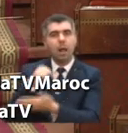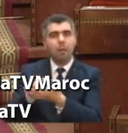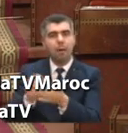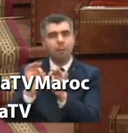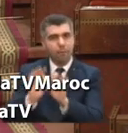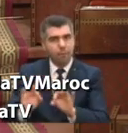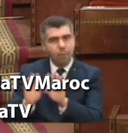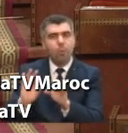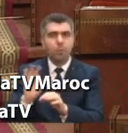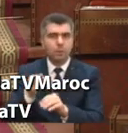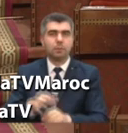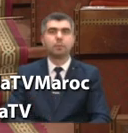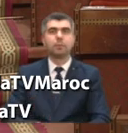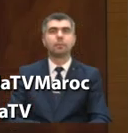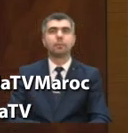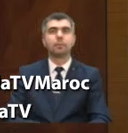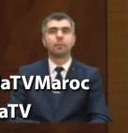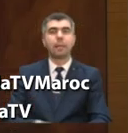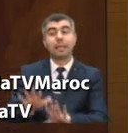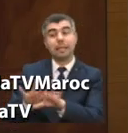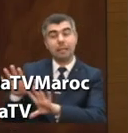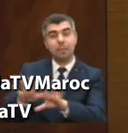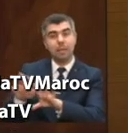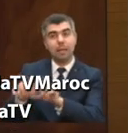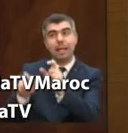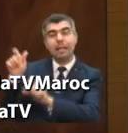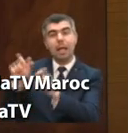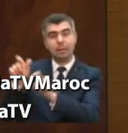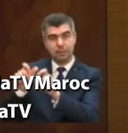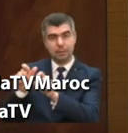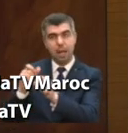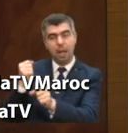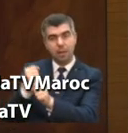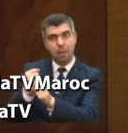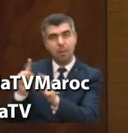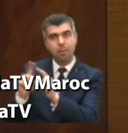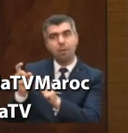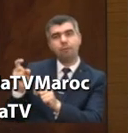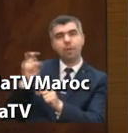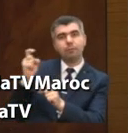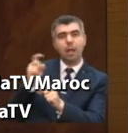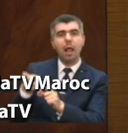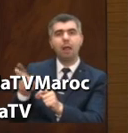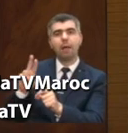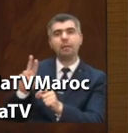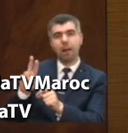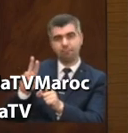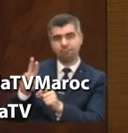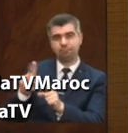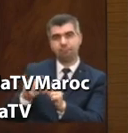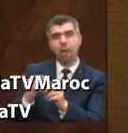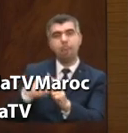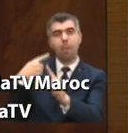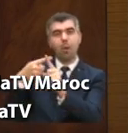بالنسبة للتدابير لفائدة الأجراء، يعني الاستفادة ديالهم من التعويض الشهري ديال 2000 درهم، وهذا التعويض تضاف